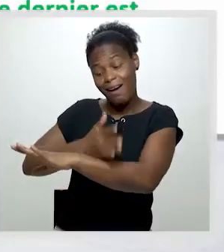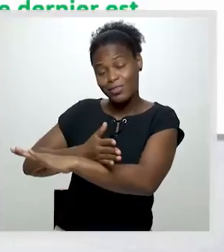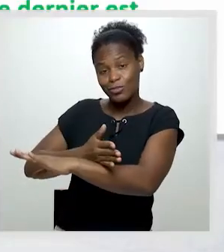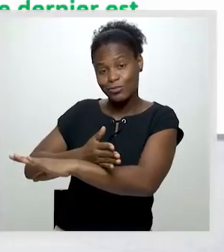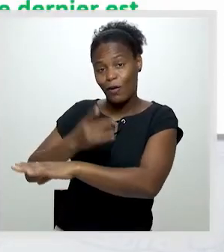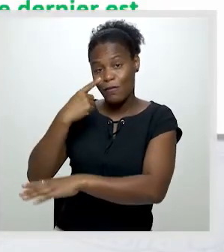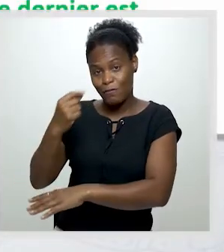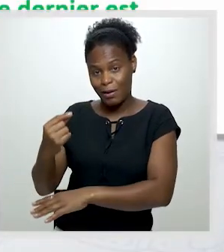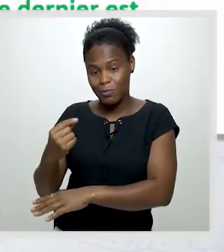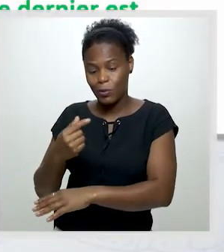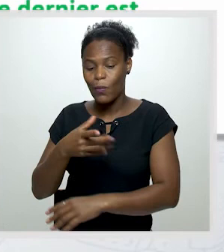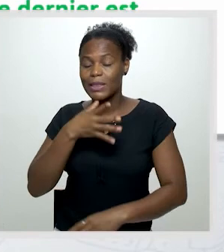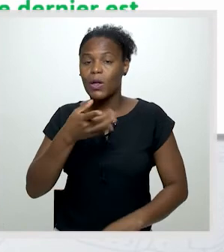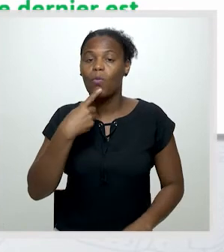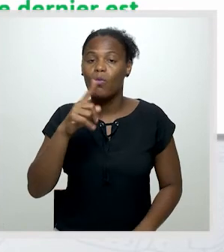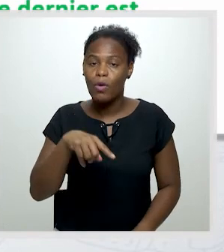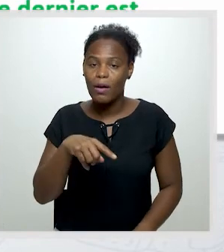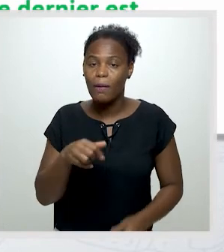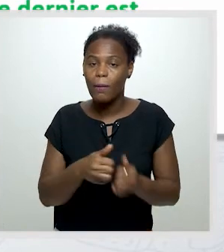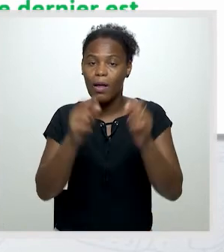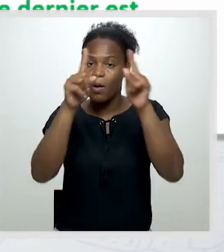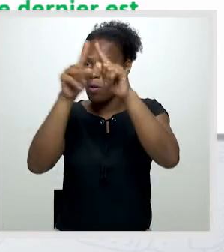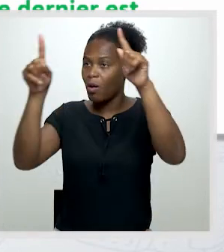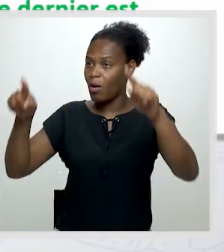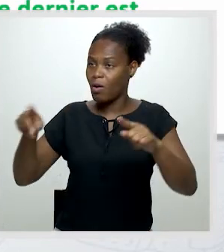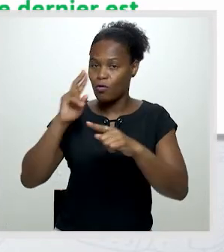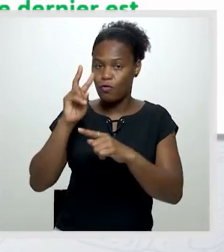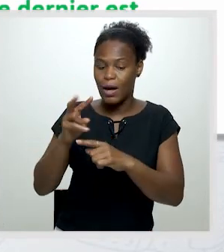verbe. Récapitulons avec ce tableau